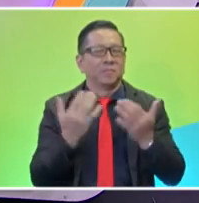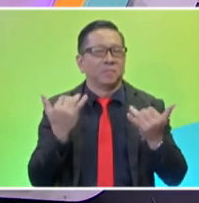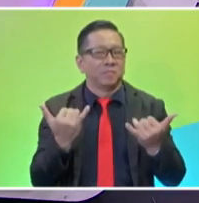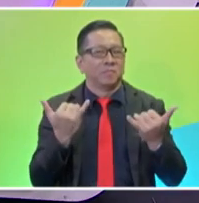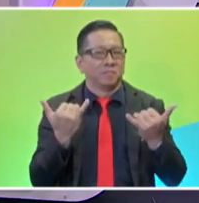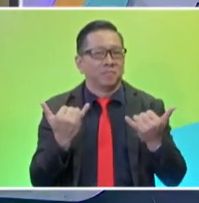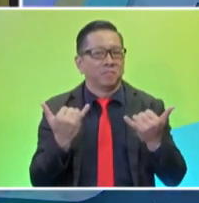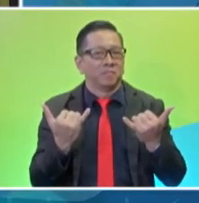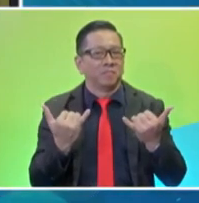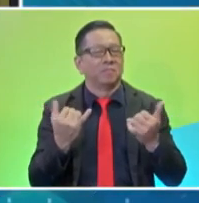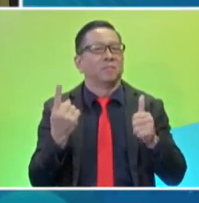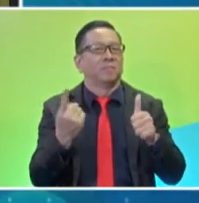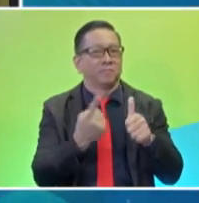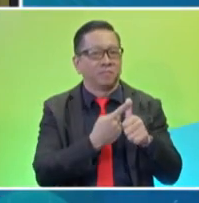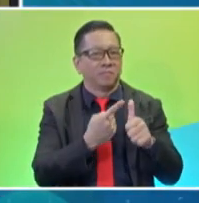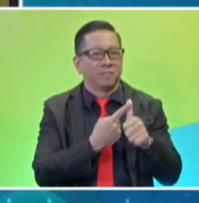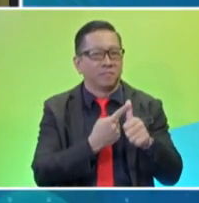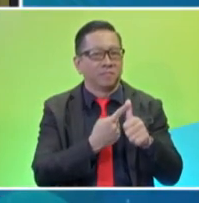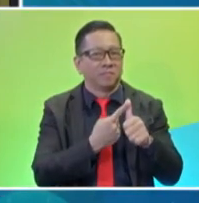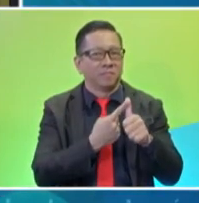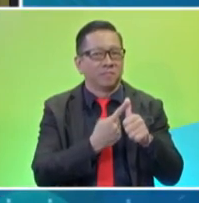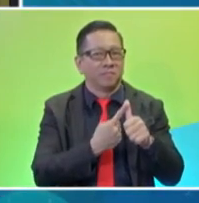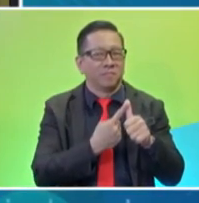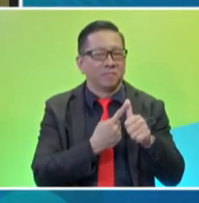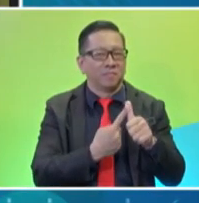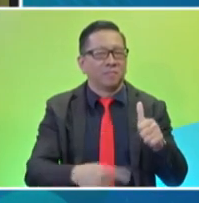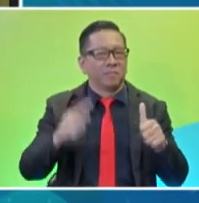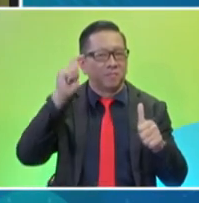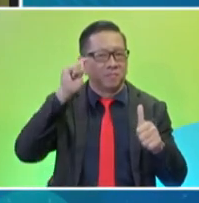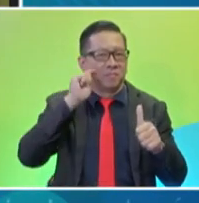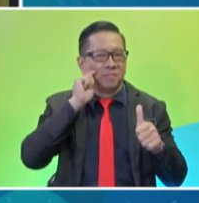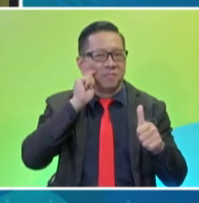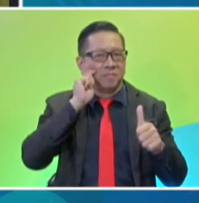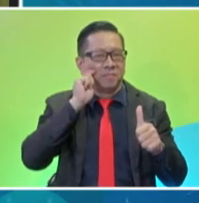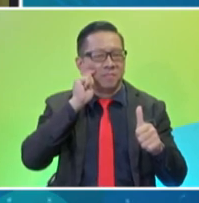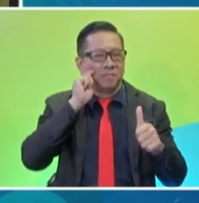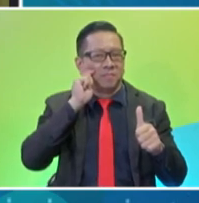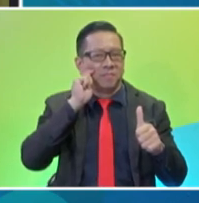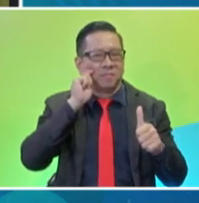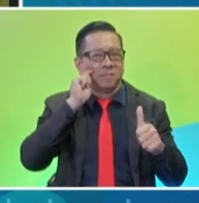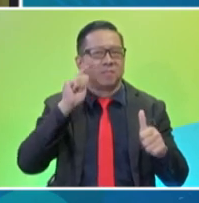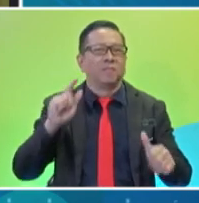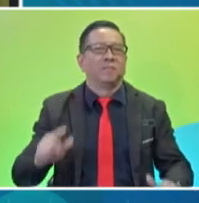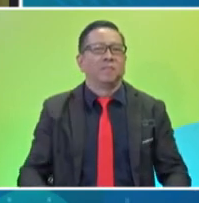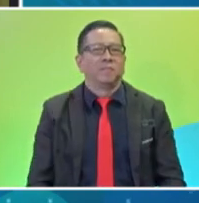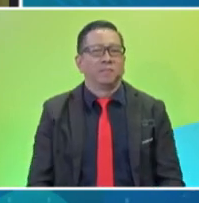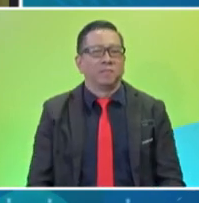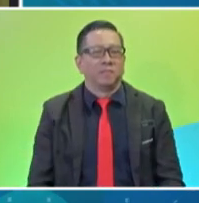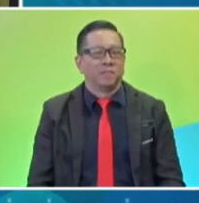pagi ini ialah adik Teja Syarifah Teja Azalia dari sk Kampung Tungku